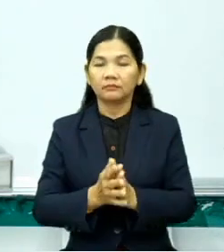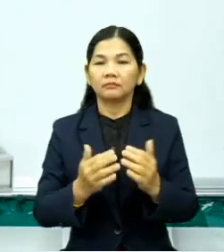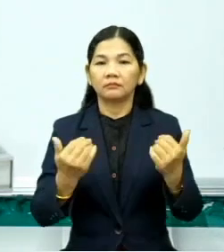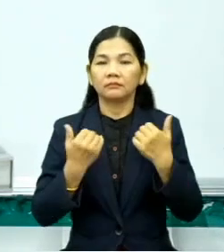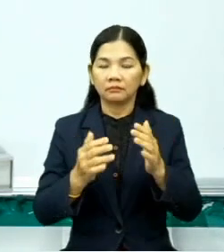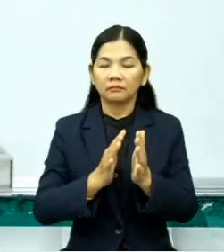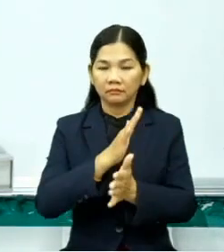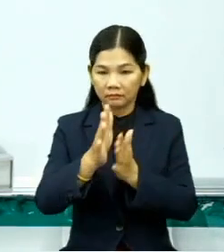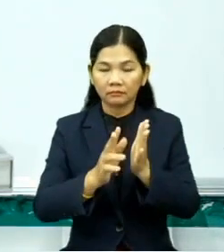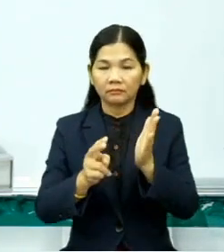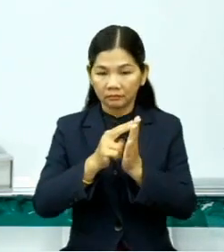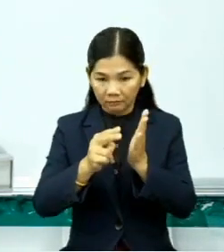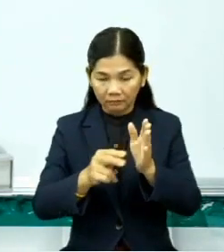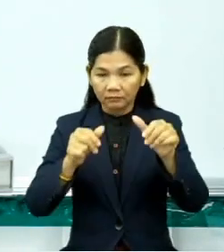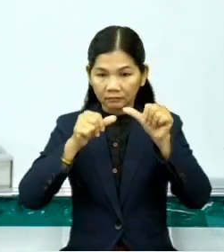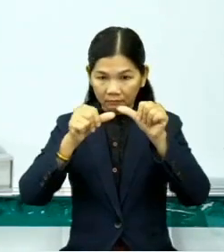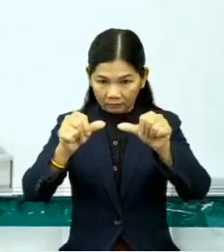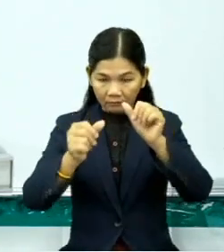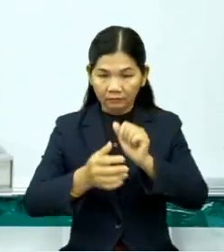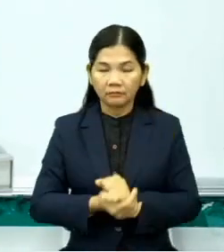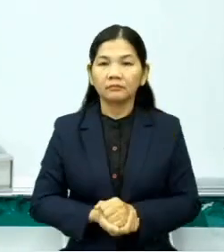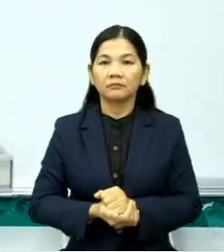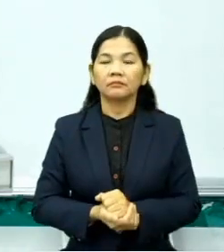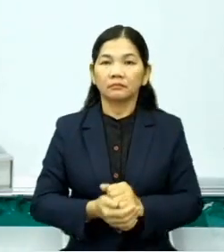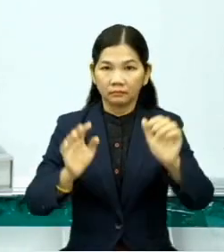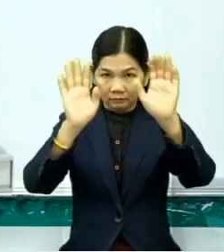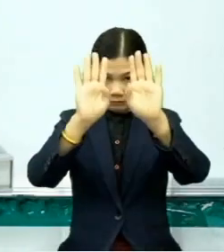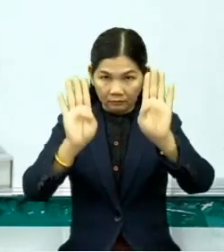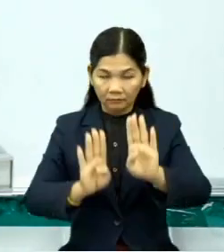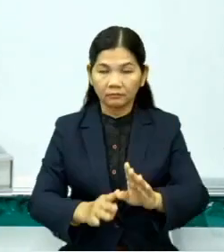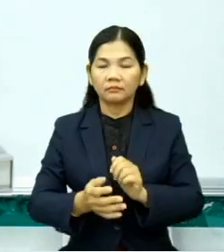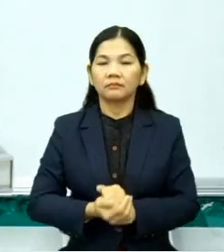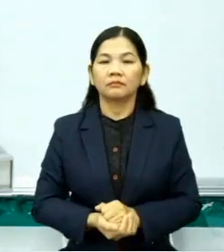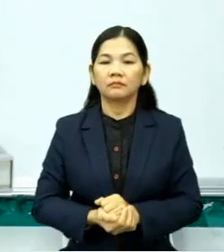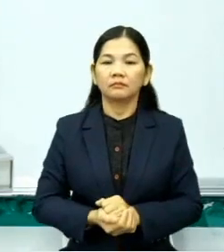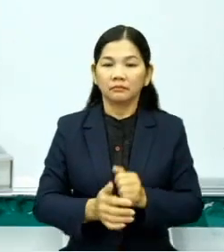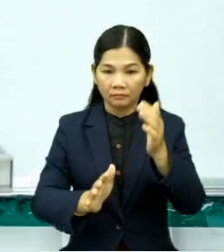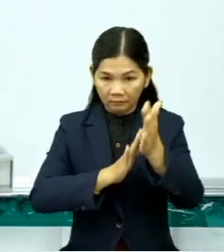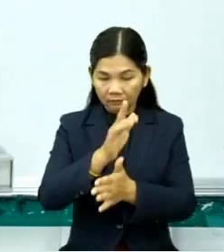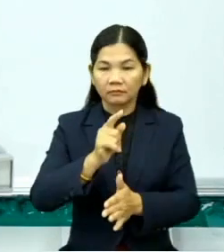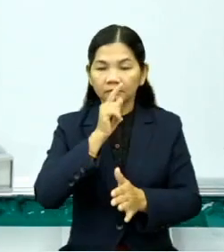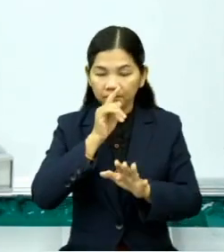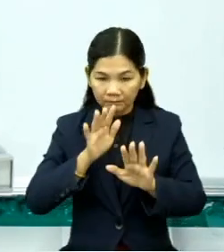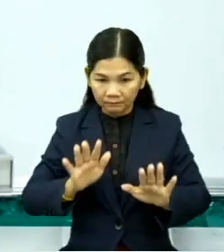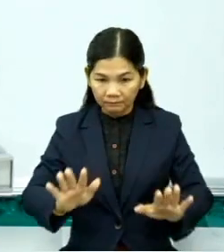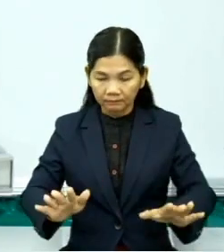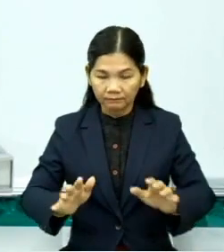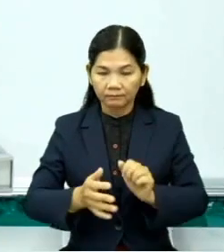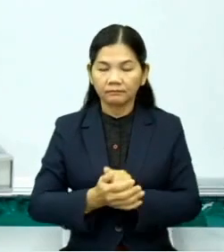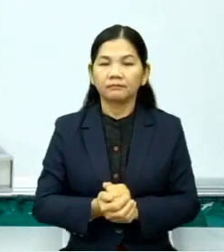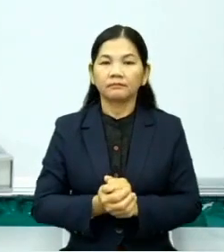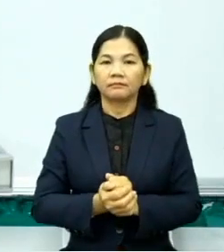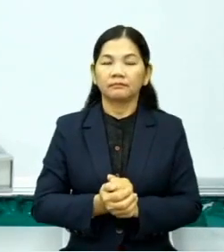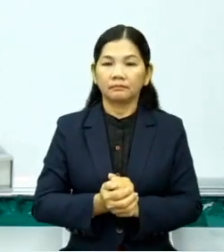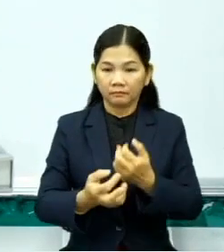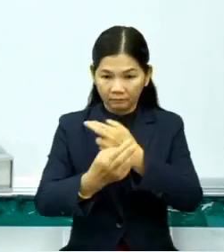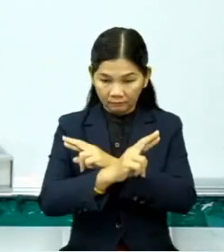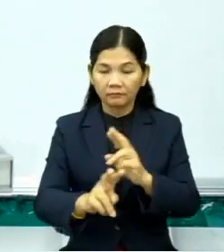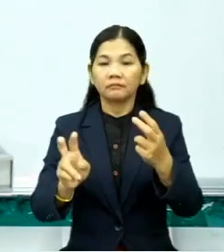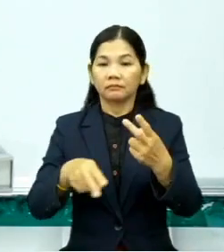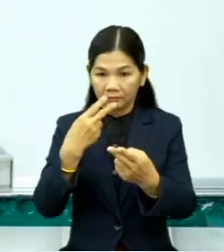អញ្ចឹងកូនអានអត្ថបទដែលអ្នកគ្រូបិទនៅលើក្តារខៀននេះបានណាកូនណាចាអញ្ចឹងកូនអានដោយស្ងៀមស្ងាត់ចាដើម្បីត្រៀមឆ្